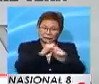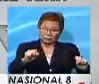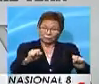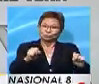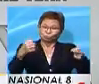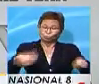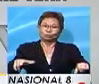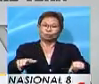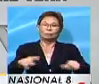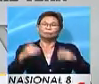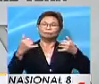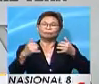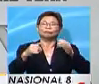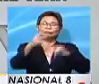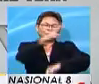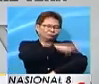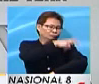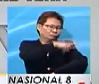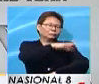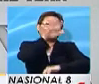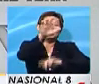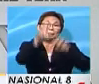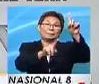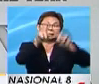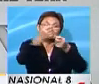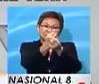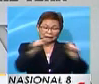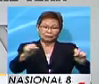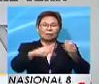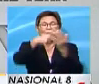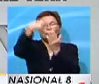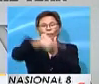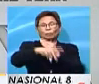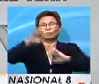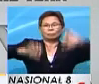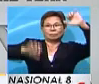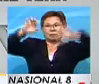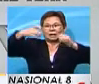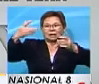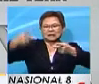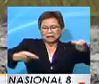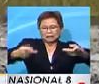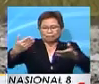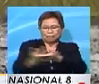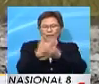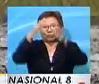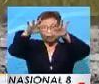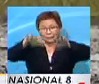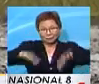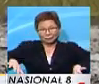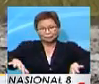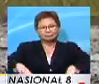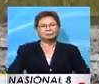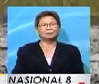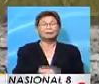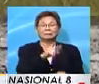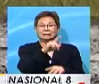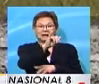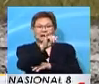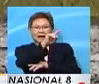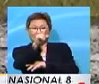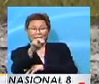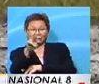ia telah diberikan penarafan lima bintang di bawah program penilaian kereta baharu ASEAN model itu yang